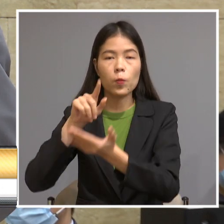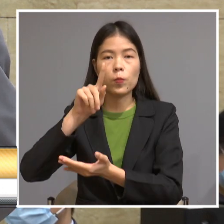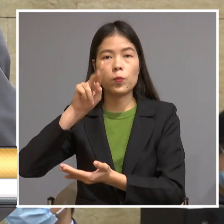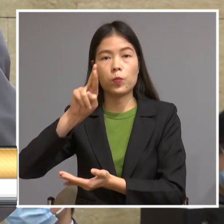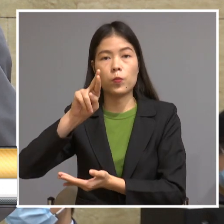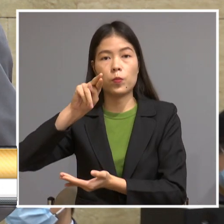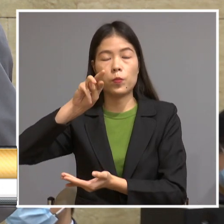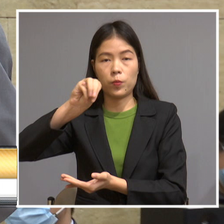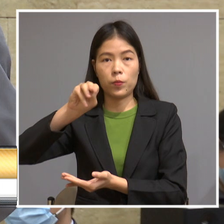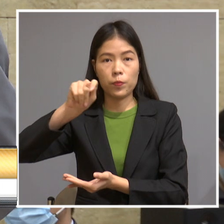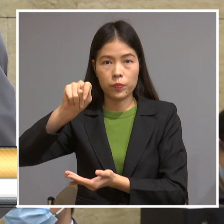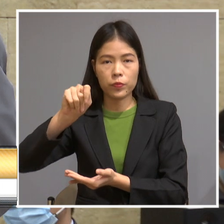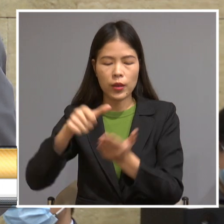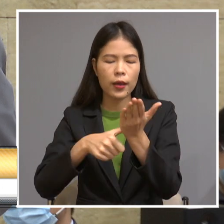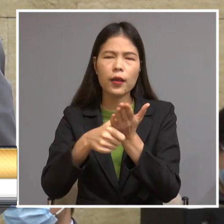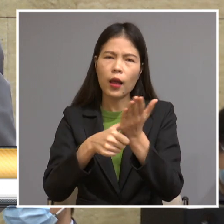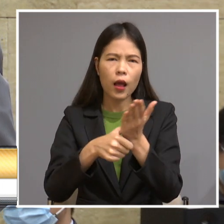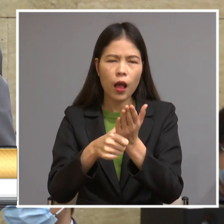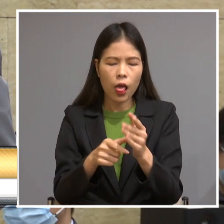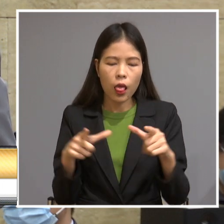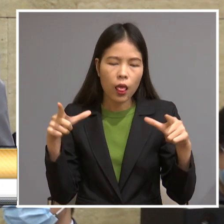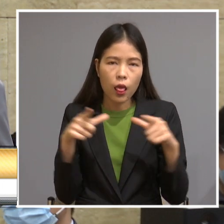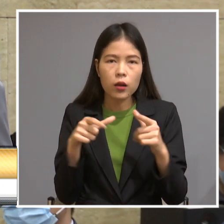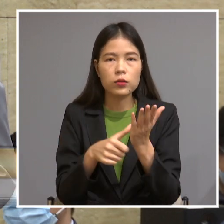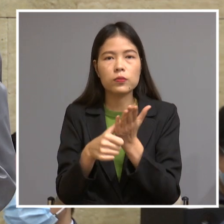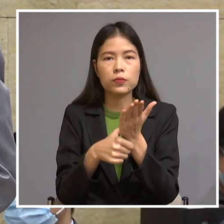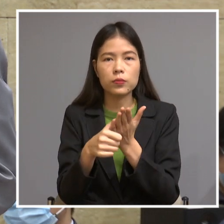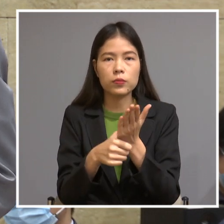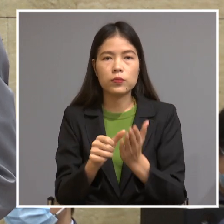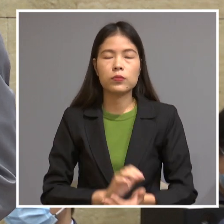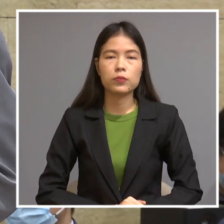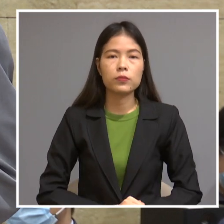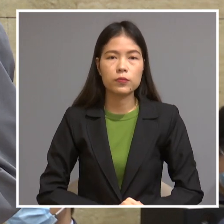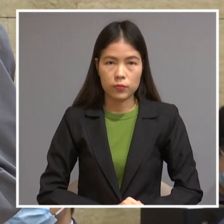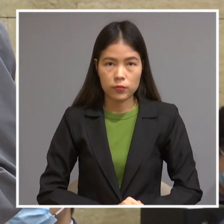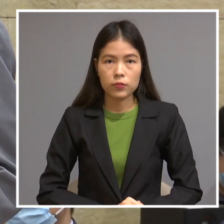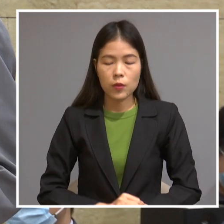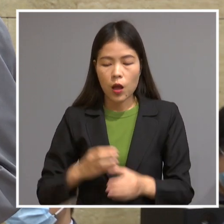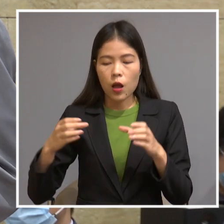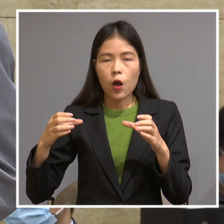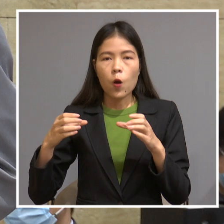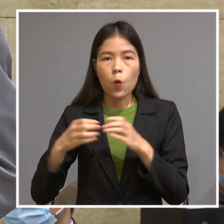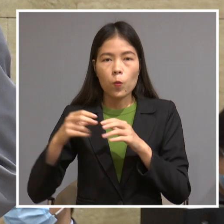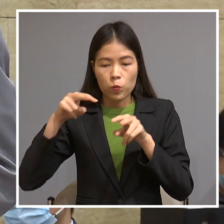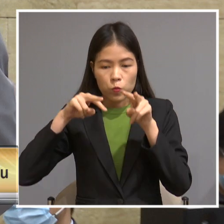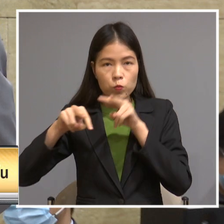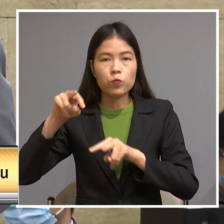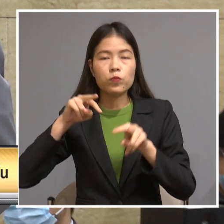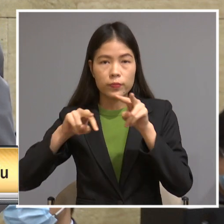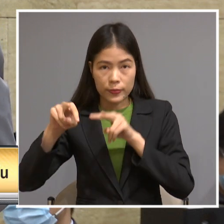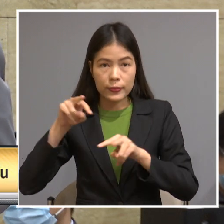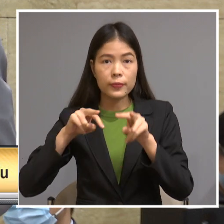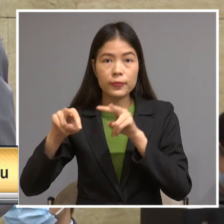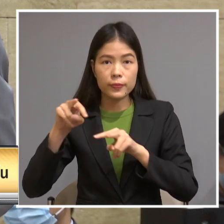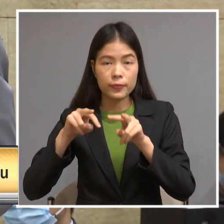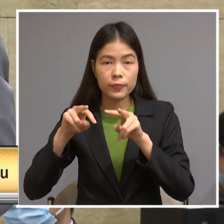ระยะของการแก้ปัญหาซึ่งทางเทศบานเขากกำลงดเนิการอยู่ก่อนที่มจะเป็นปัญห